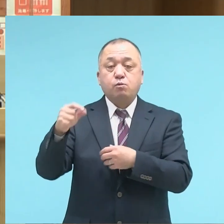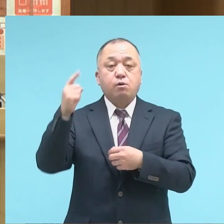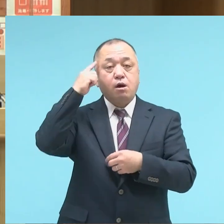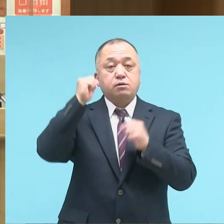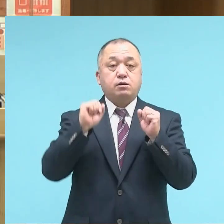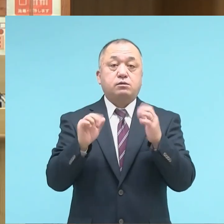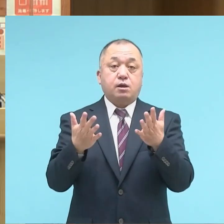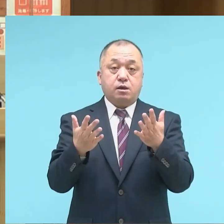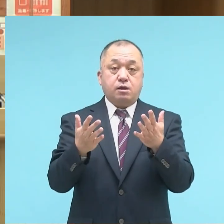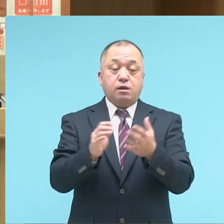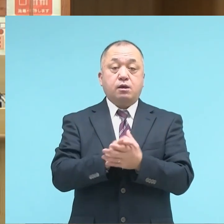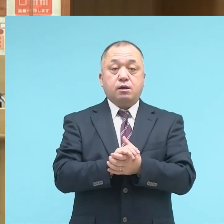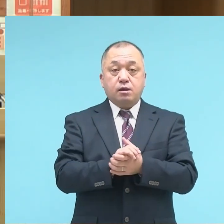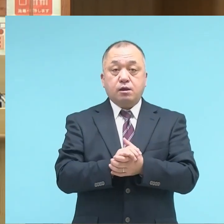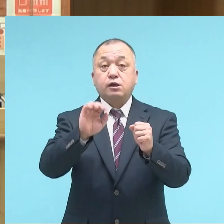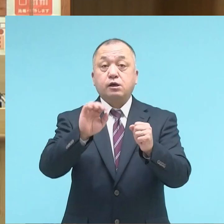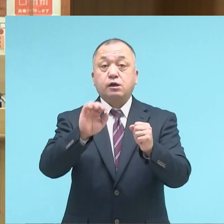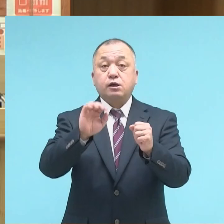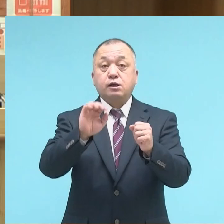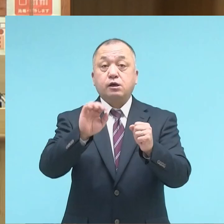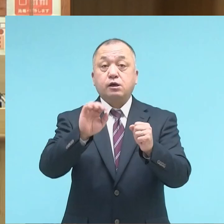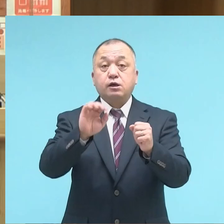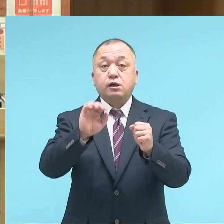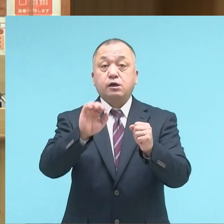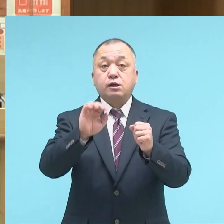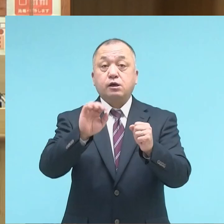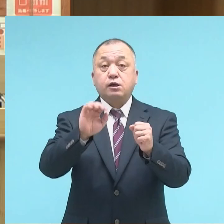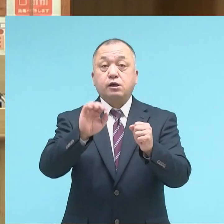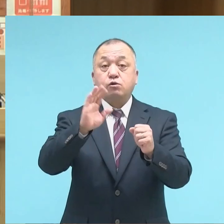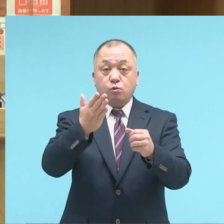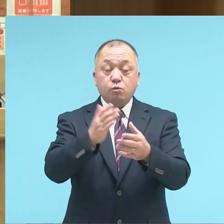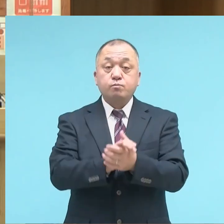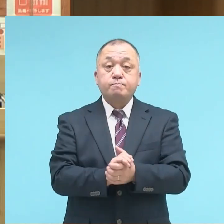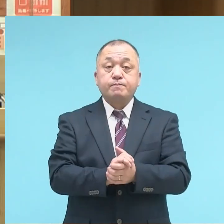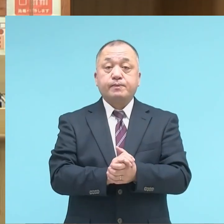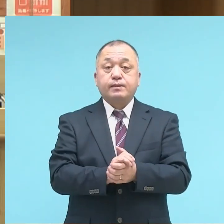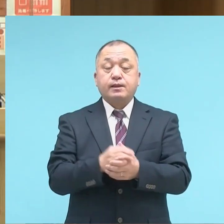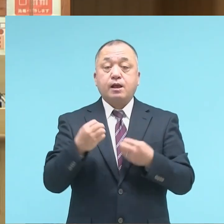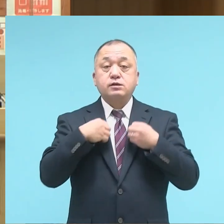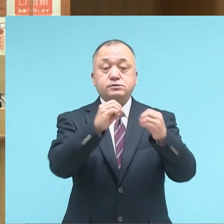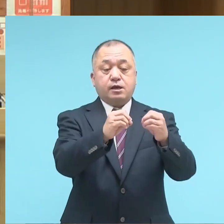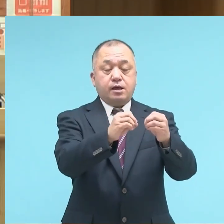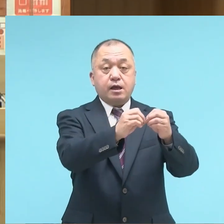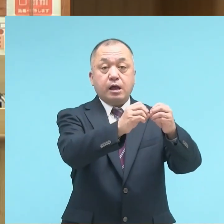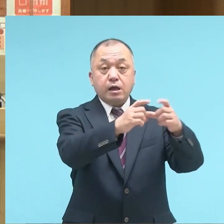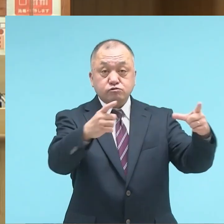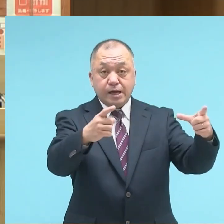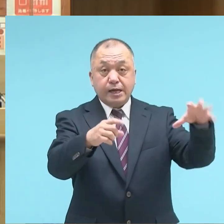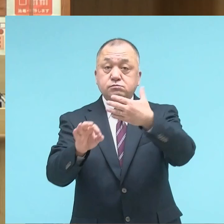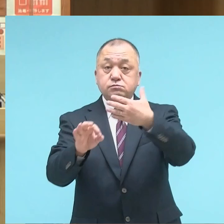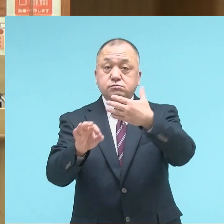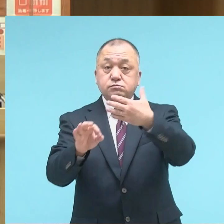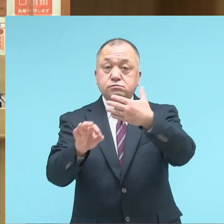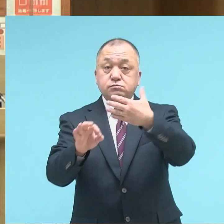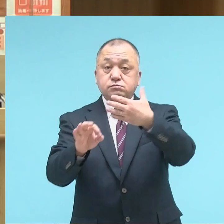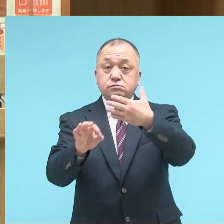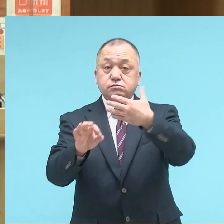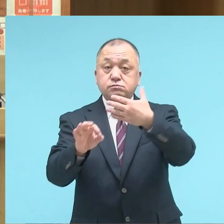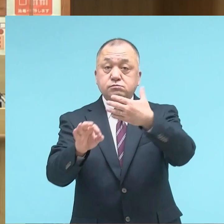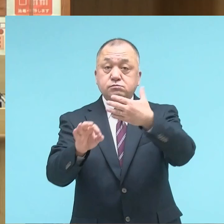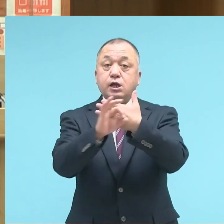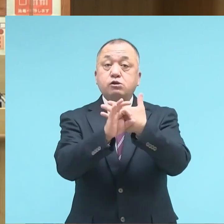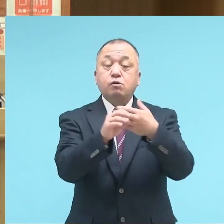ていうのは、これ何度も私この場で申し上げてるんですけども、今感染拡大地域がいろいろ出ている中で、例えば